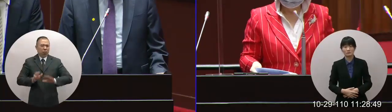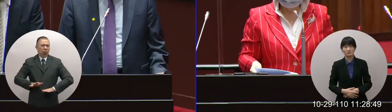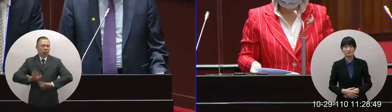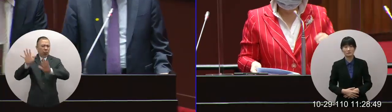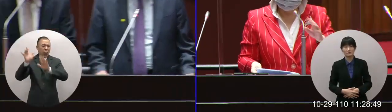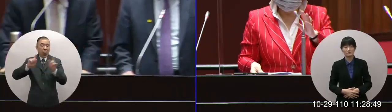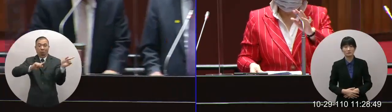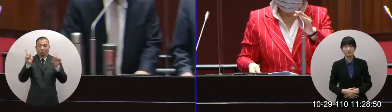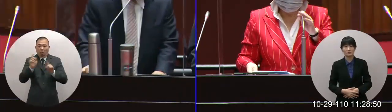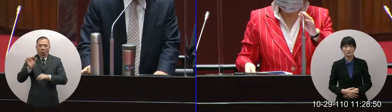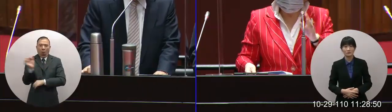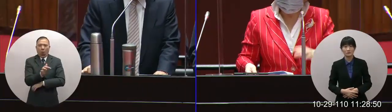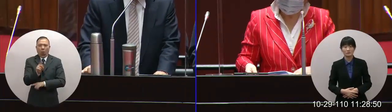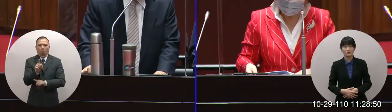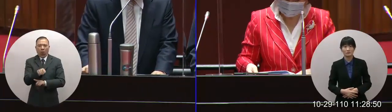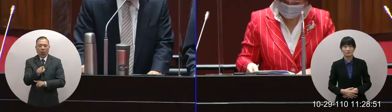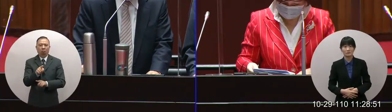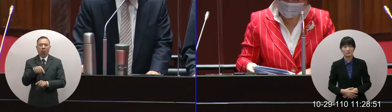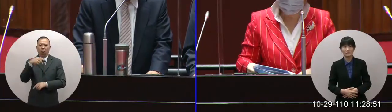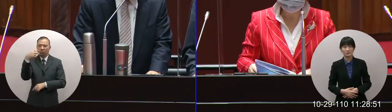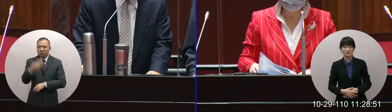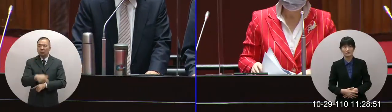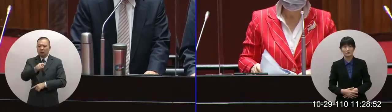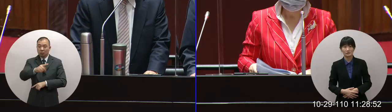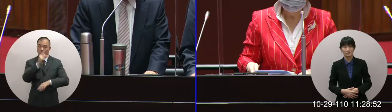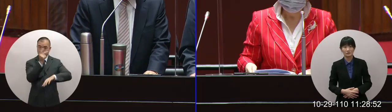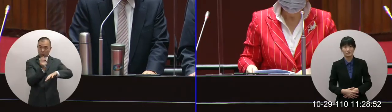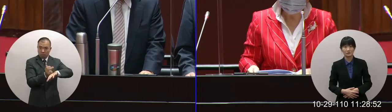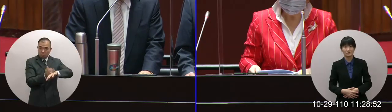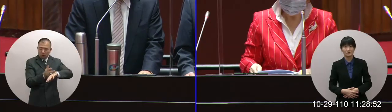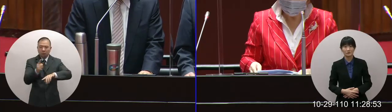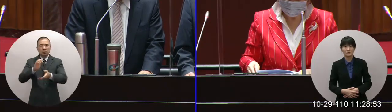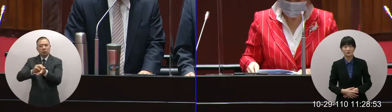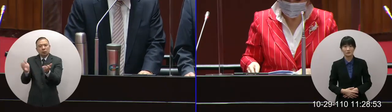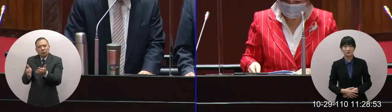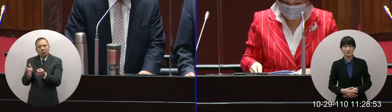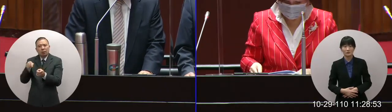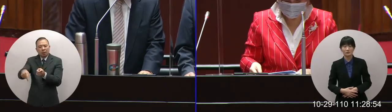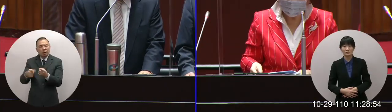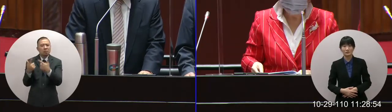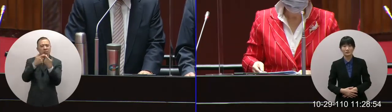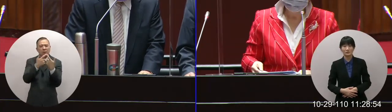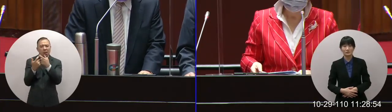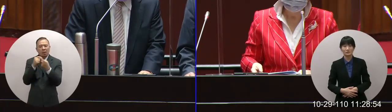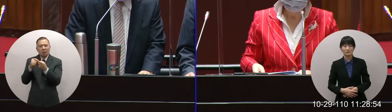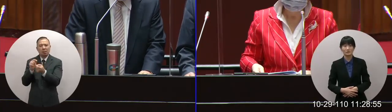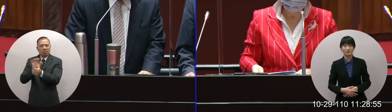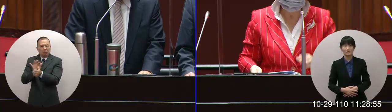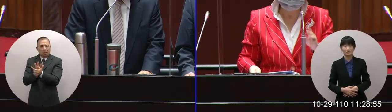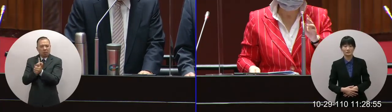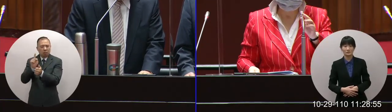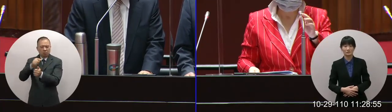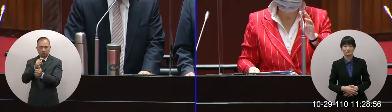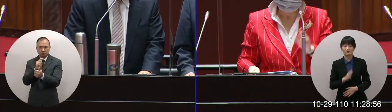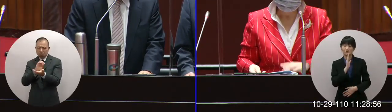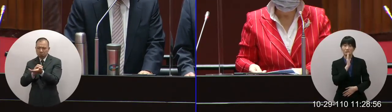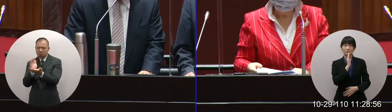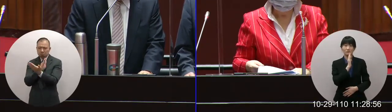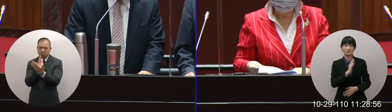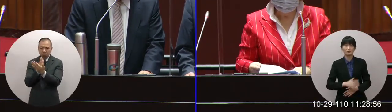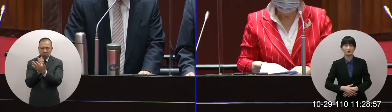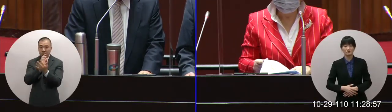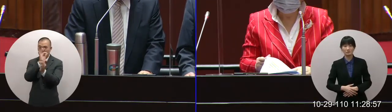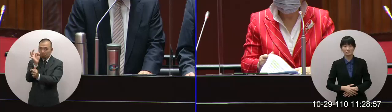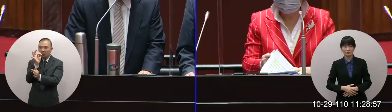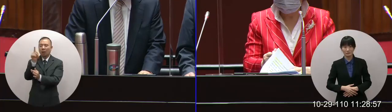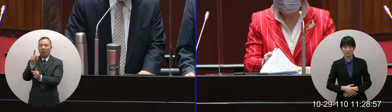里，利用科技让医疗更精准、更方便、更有效是必要的。而相